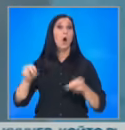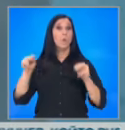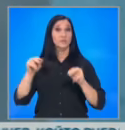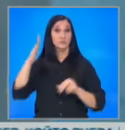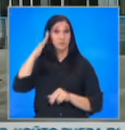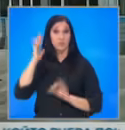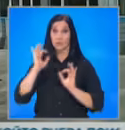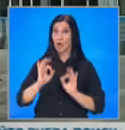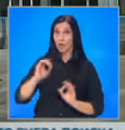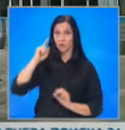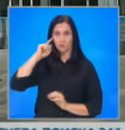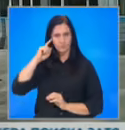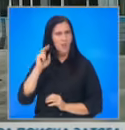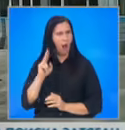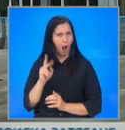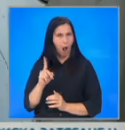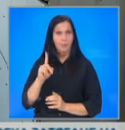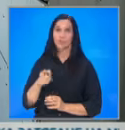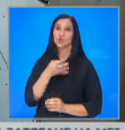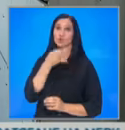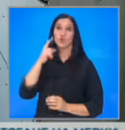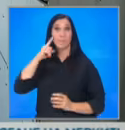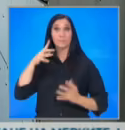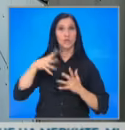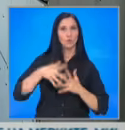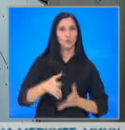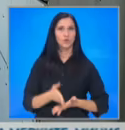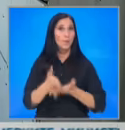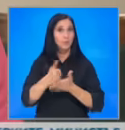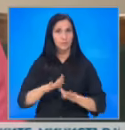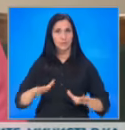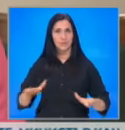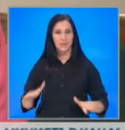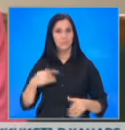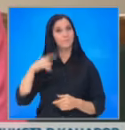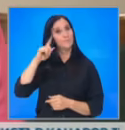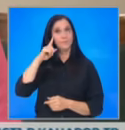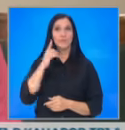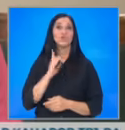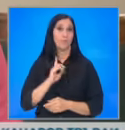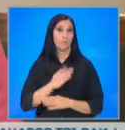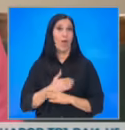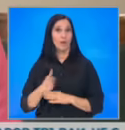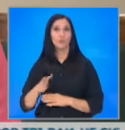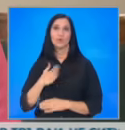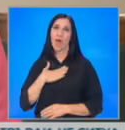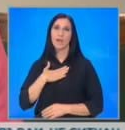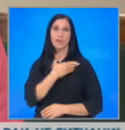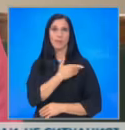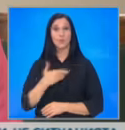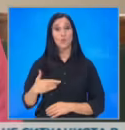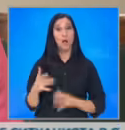министерство сериозно да помисли как може да осигури психологическа подкрепа за децата. Смятам, че е редно да има национална